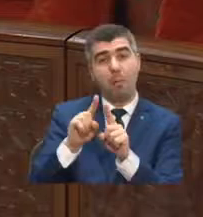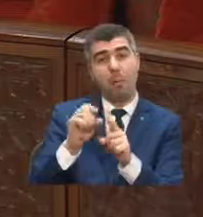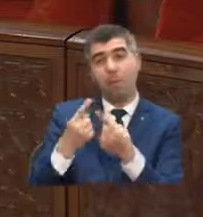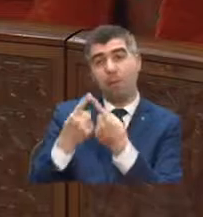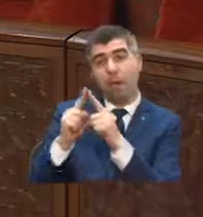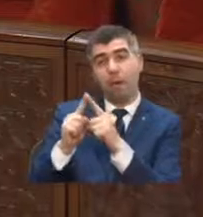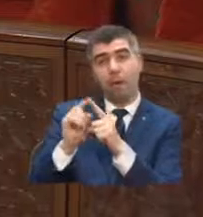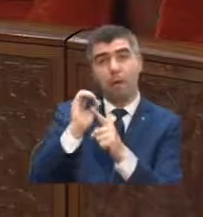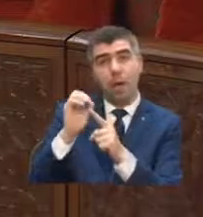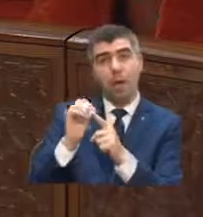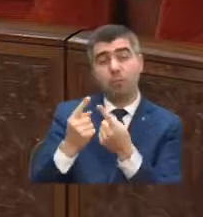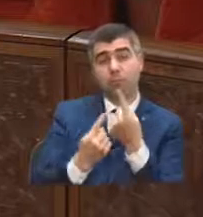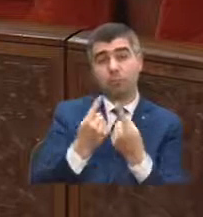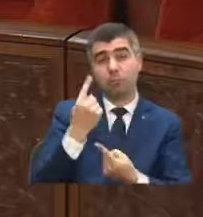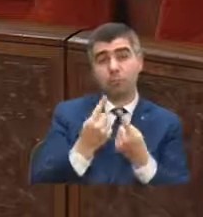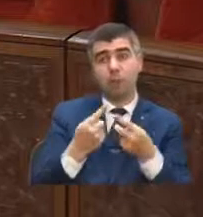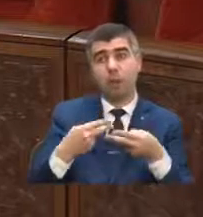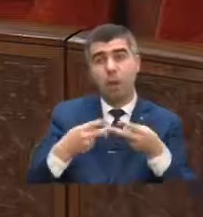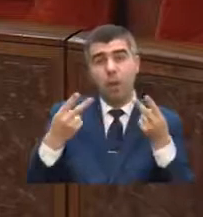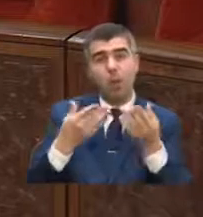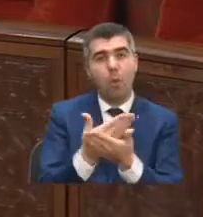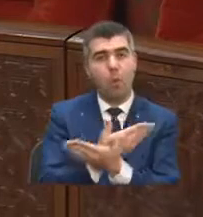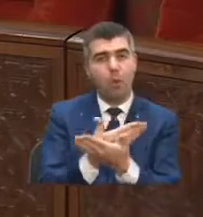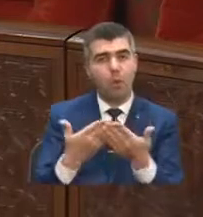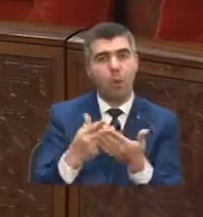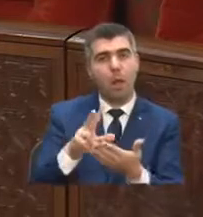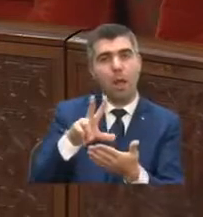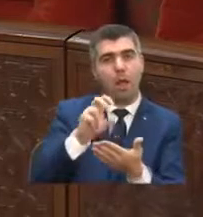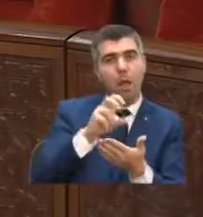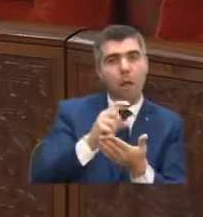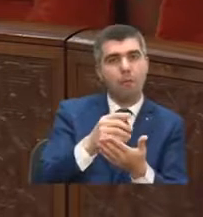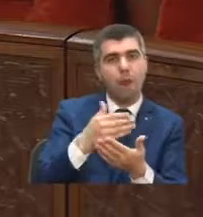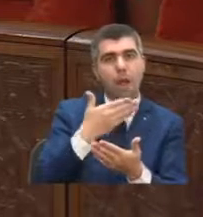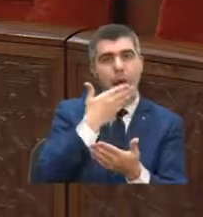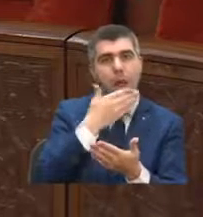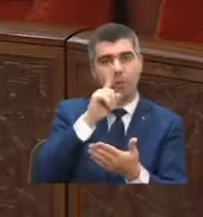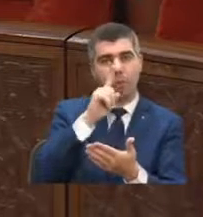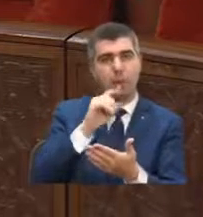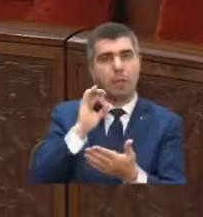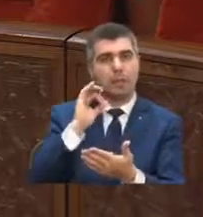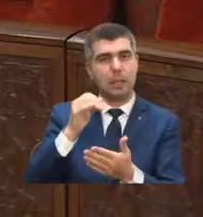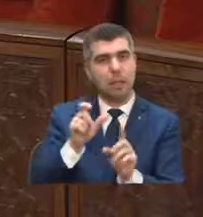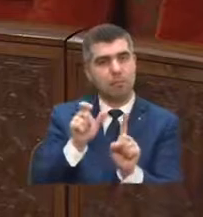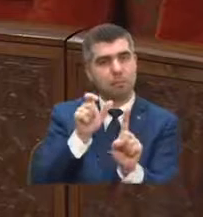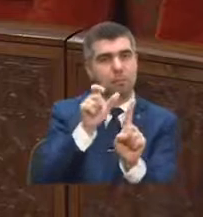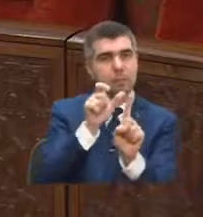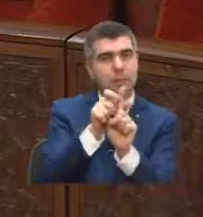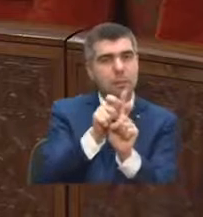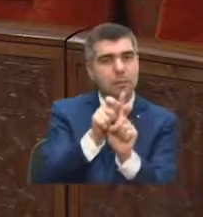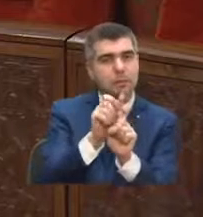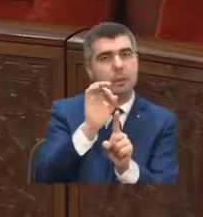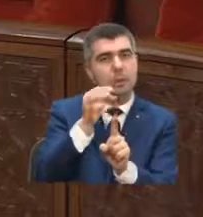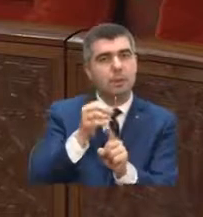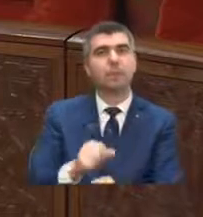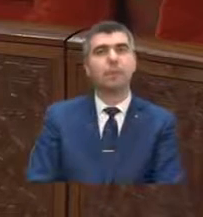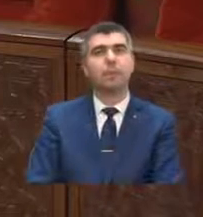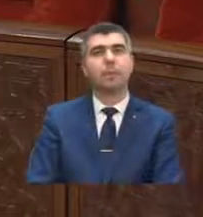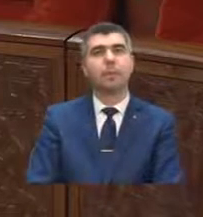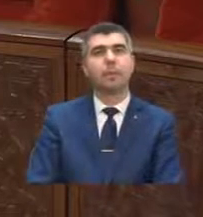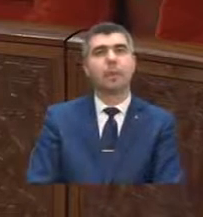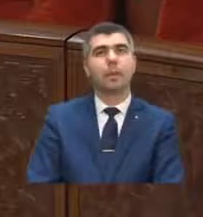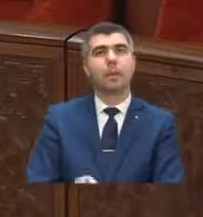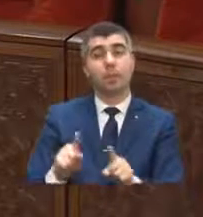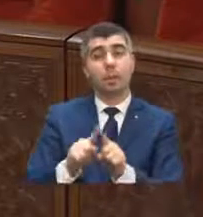خلينا المجال الجوي مفتوح لانه عارفين قدرتنا على التحكم في هذه الامراض، عارفين قدره ديال التدخل، ما يسمى